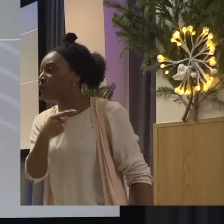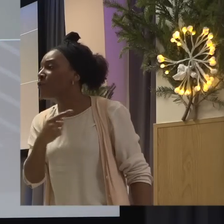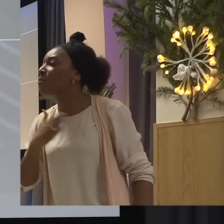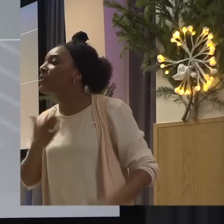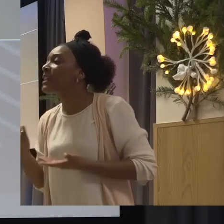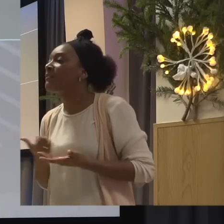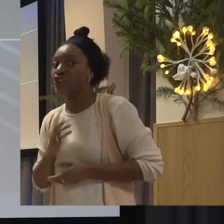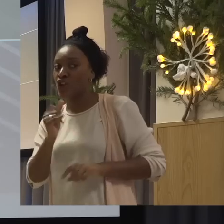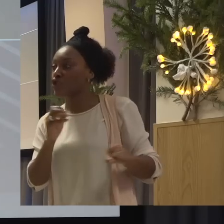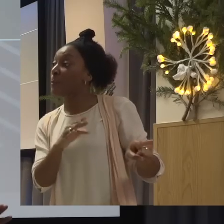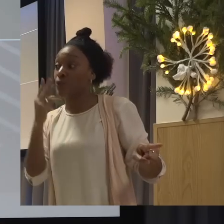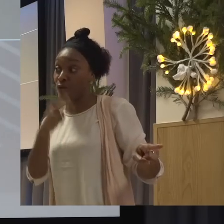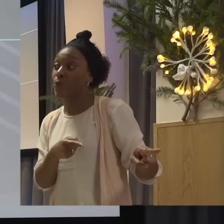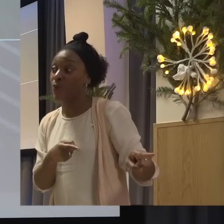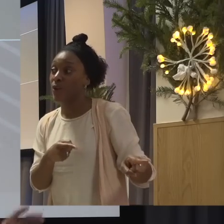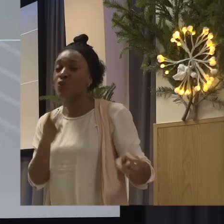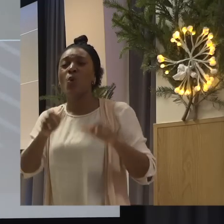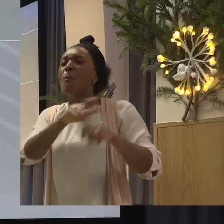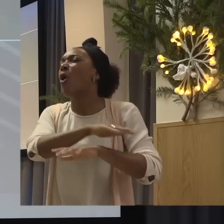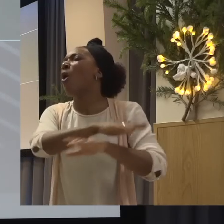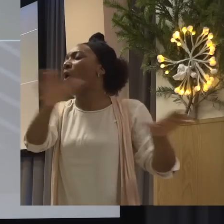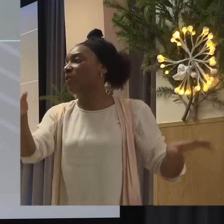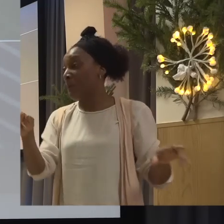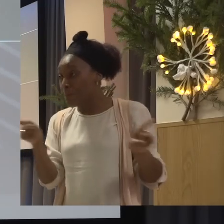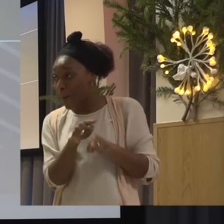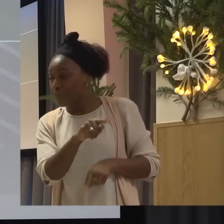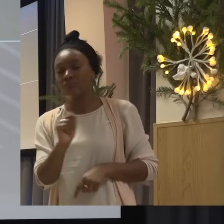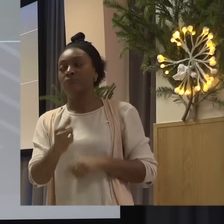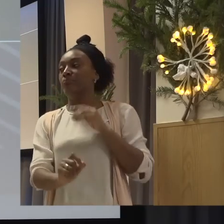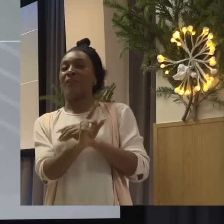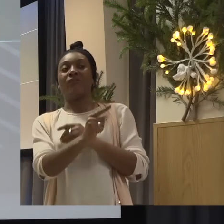Job? Regarde sur toute la terre, personne n'est comme Job. »